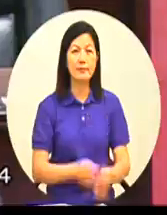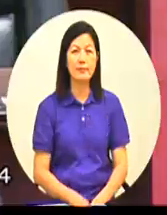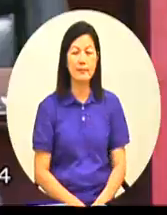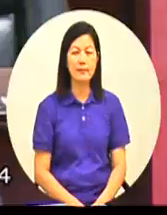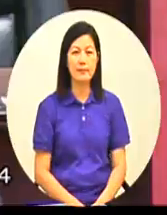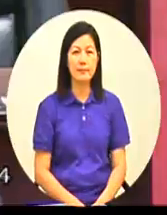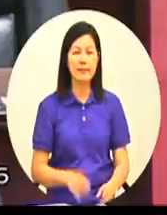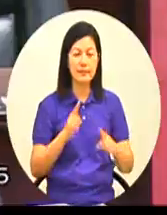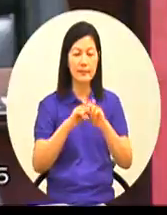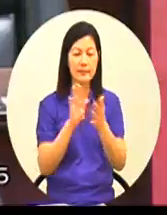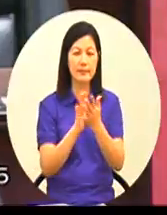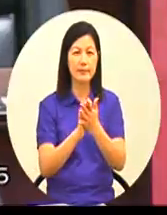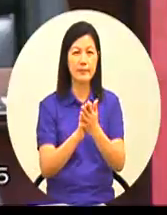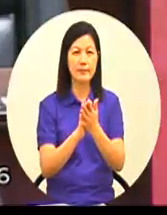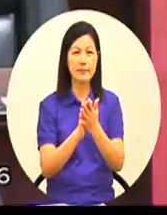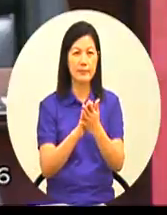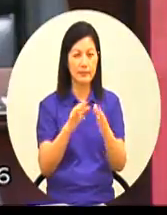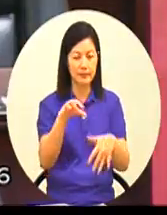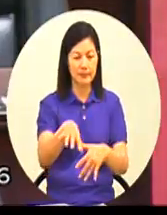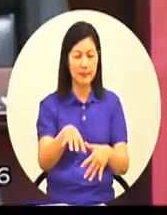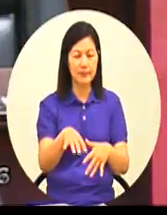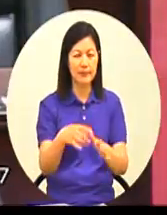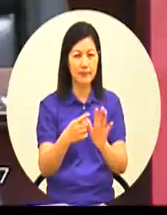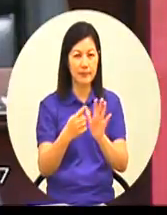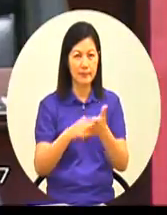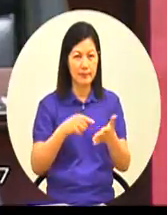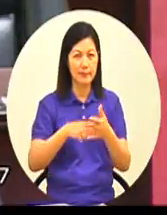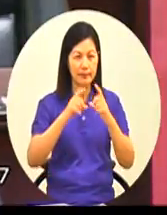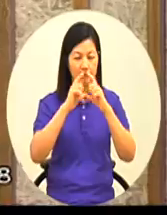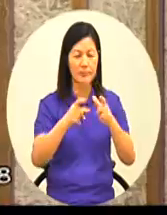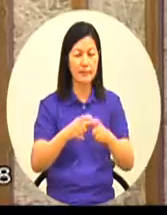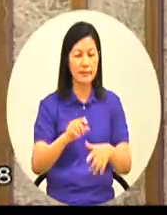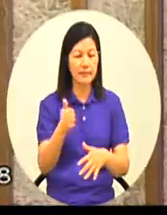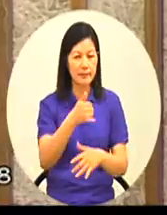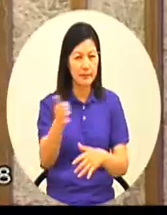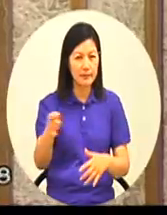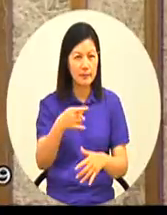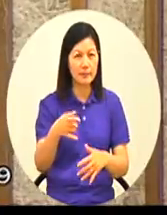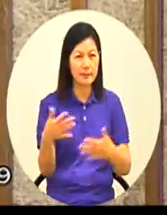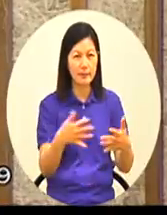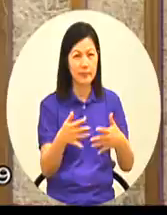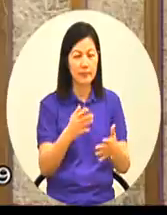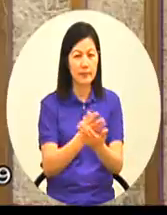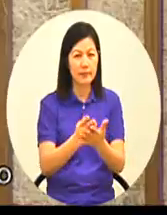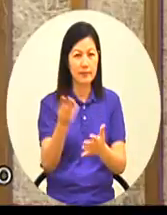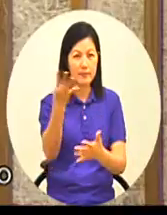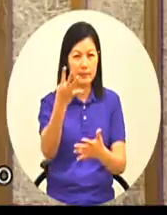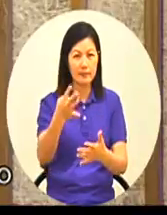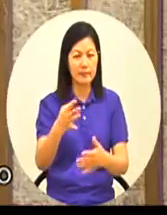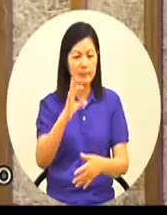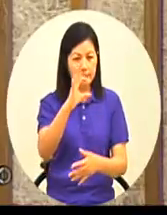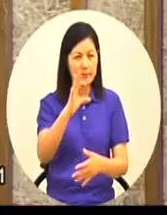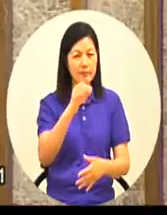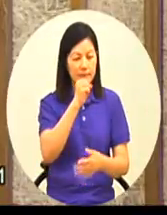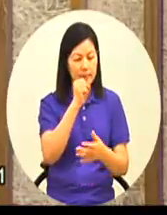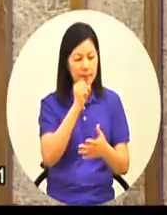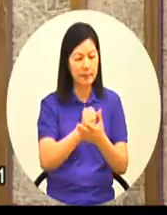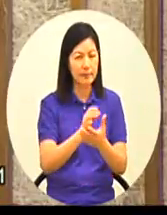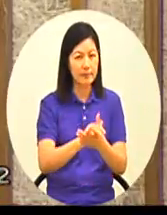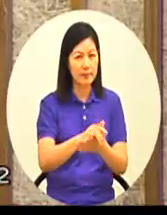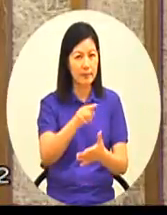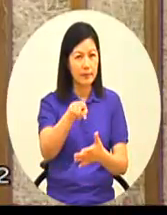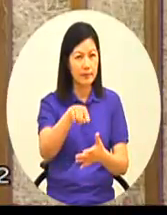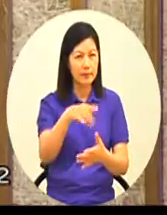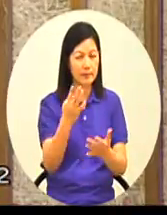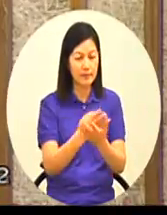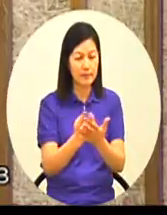好，秘书处答简单扼要哈。 好，谢谢议员哈。有关议员垂询的四个题目，第一个友善厕所的部分哈，秘书处现在已经就四位